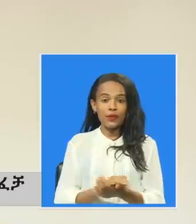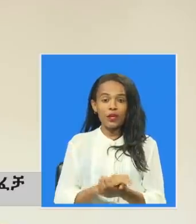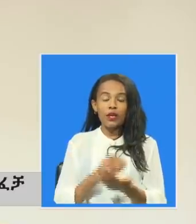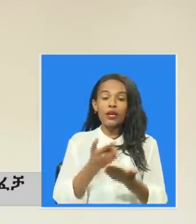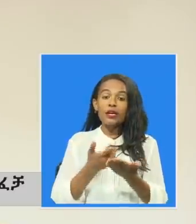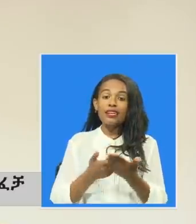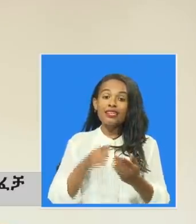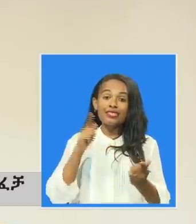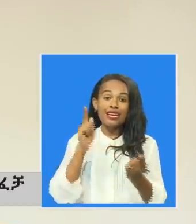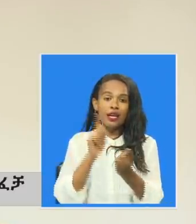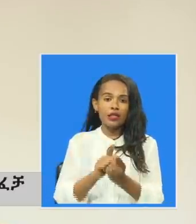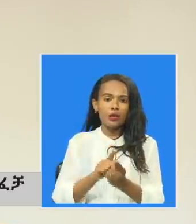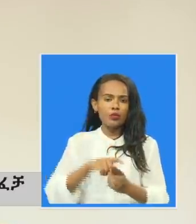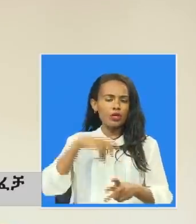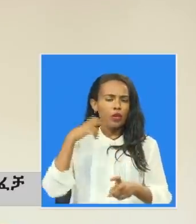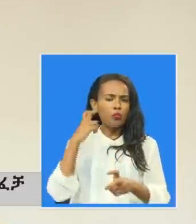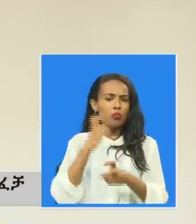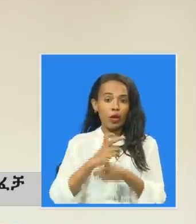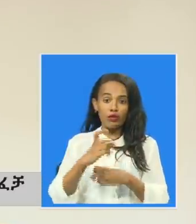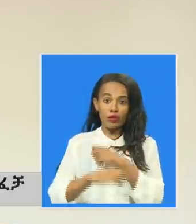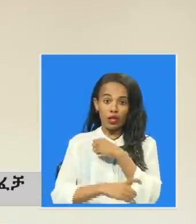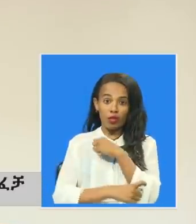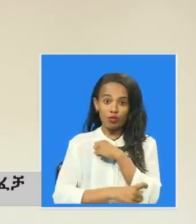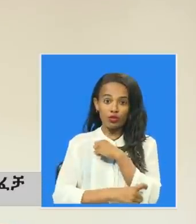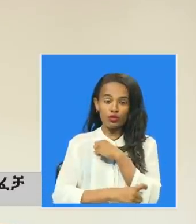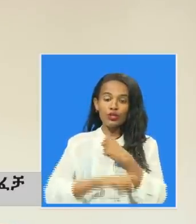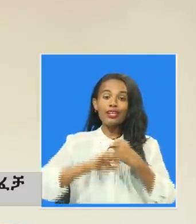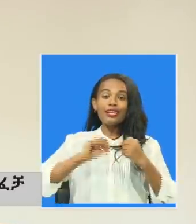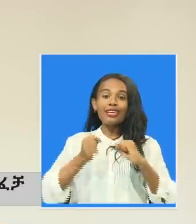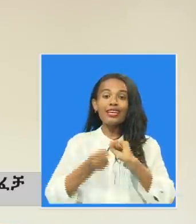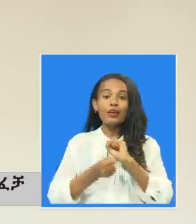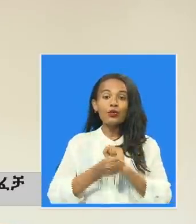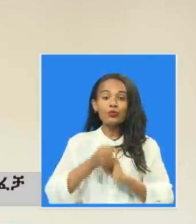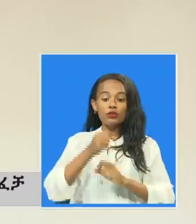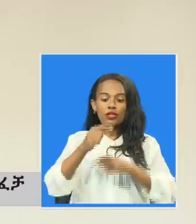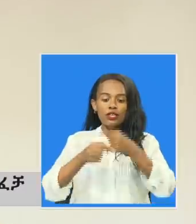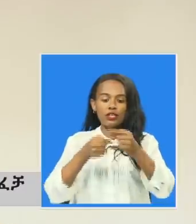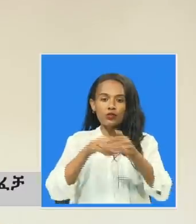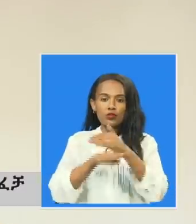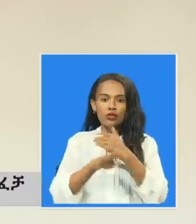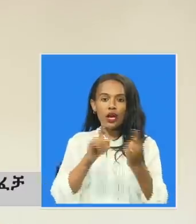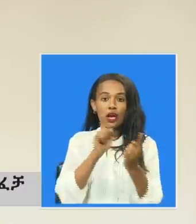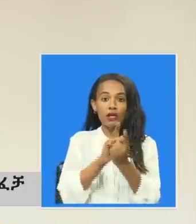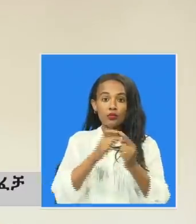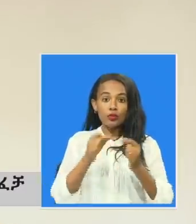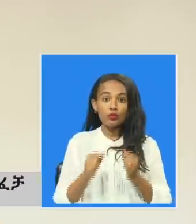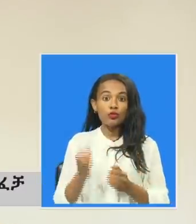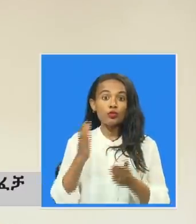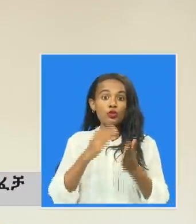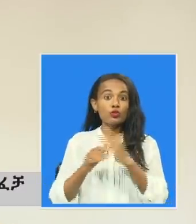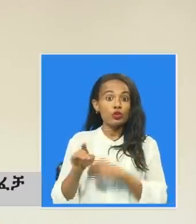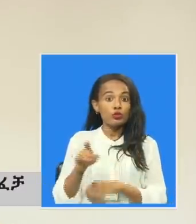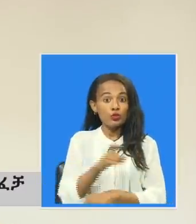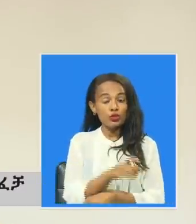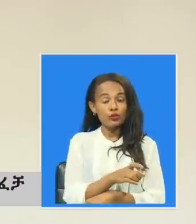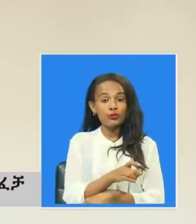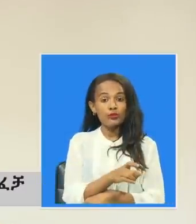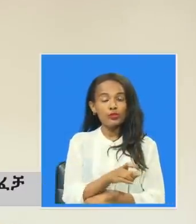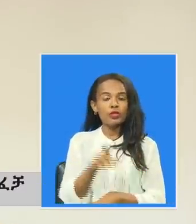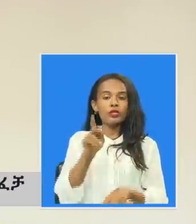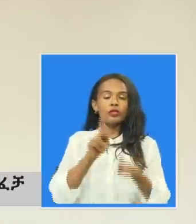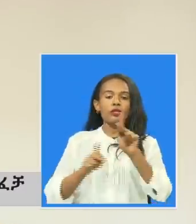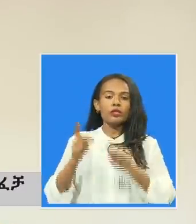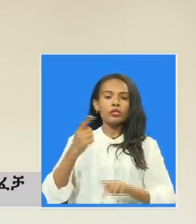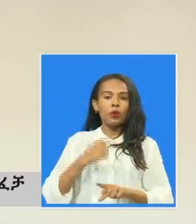እነዚህ የገጠሙን ከባድ ፈተናዎች የለውጥ ሂደት ውስጥ ሊያጋጥሙ የሚችሉ ችግሮች ቢሆኑም